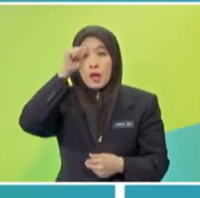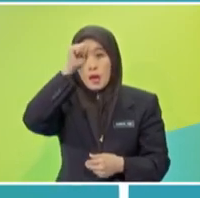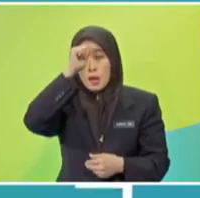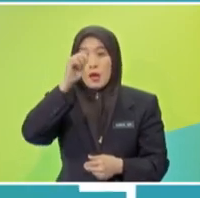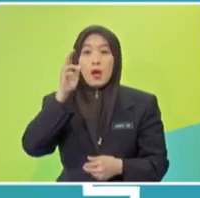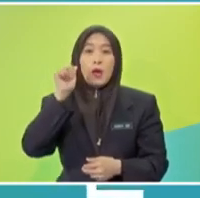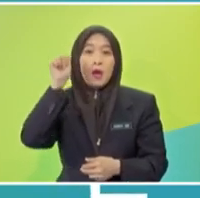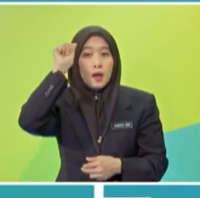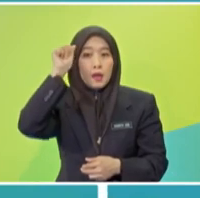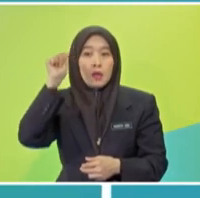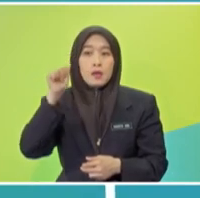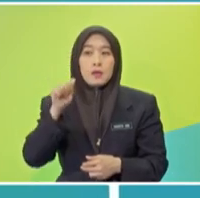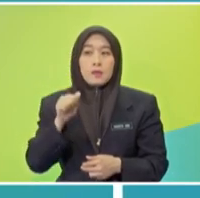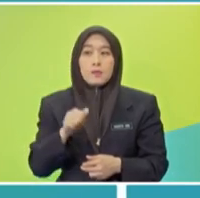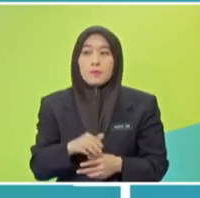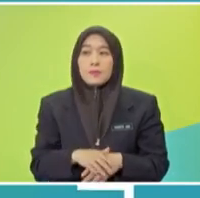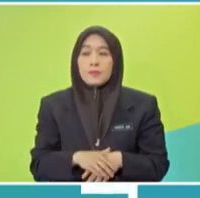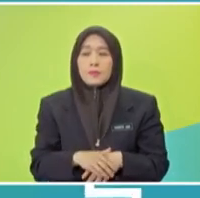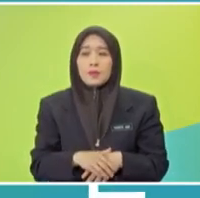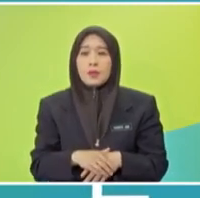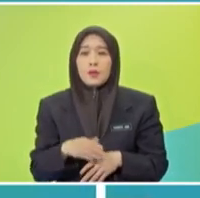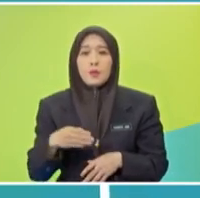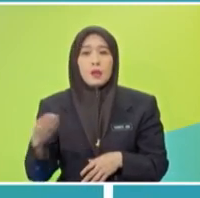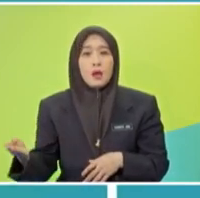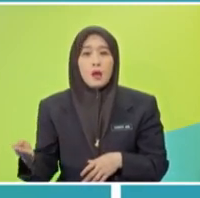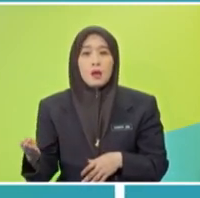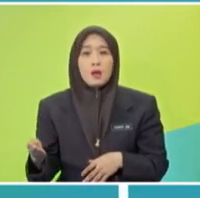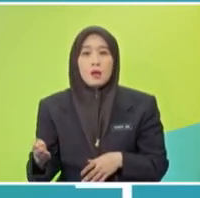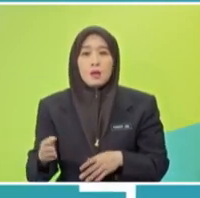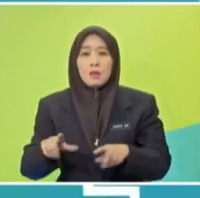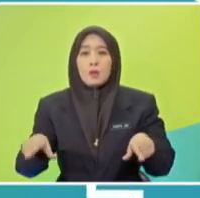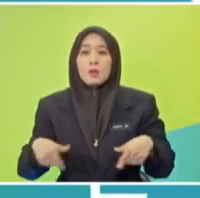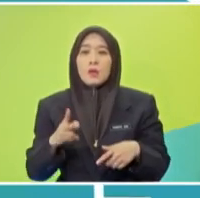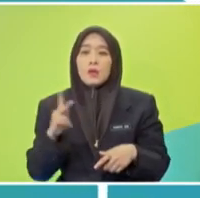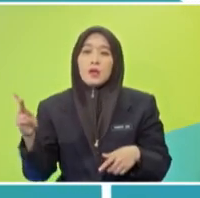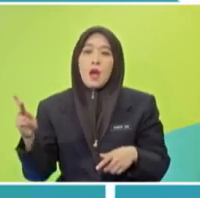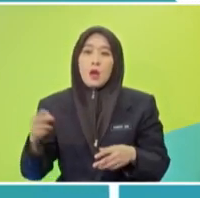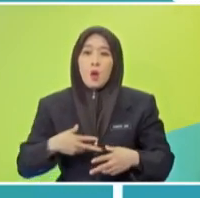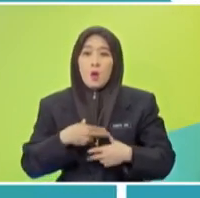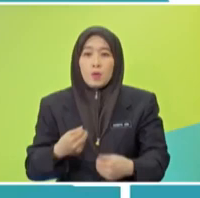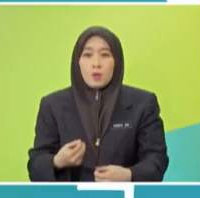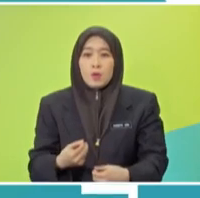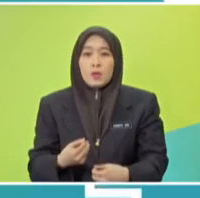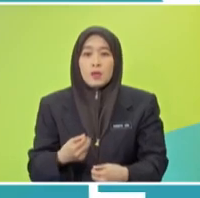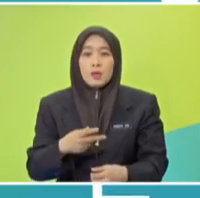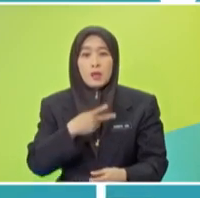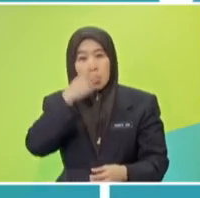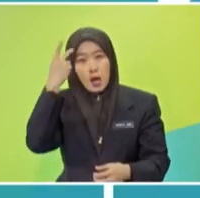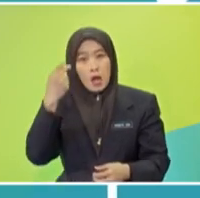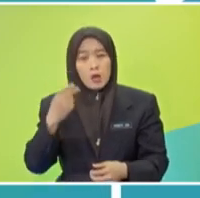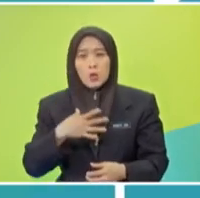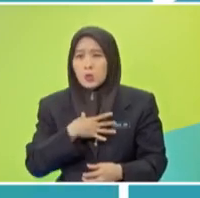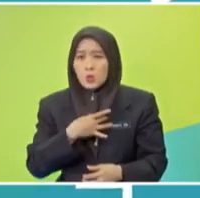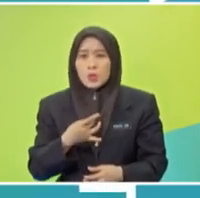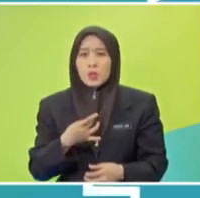yang unik dan dia melakukan hobi itu karena beliau amat menghinati selain